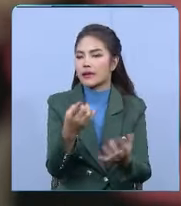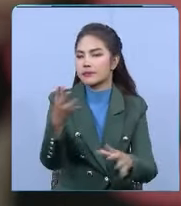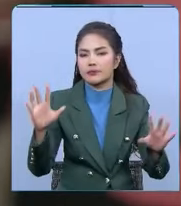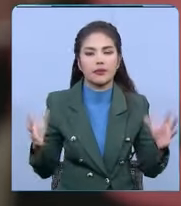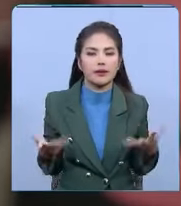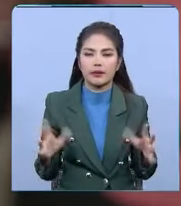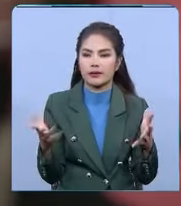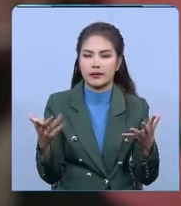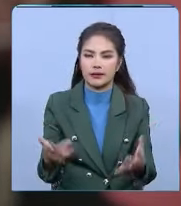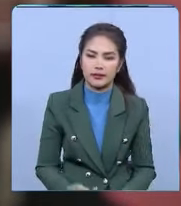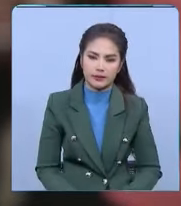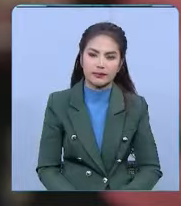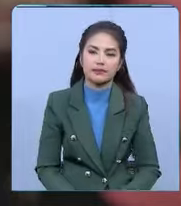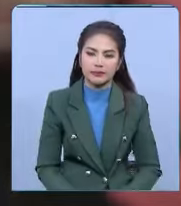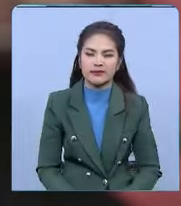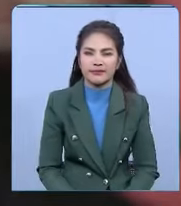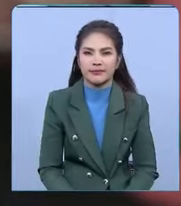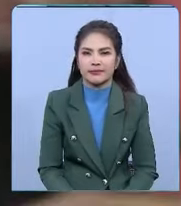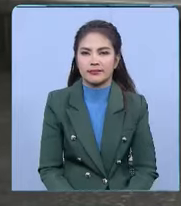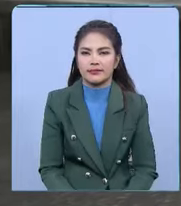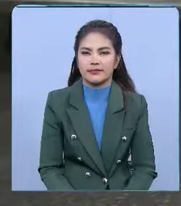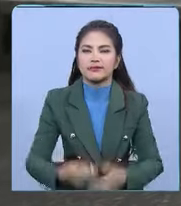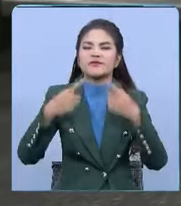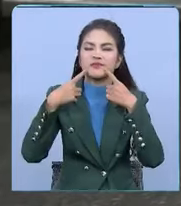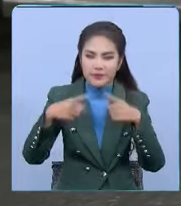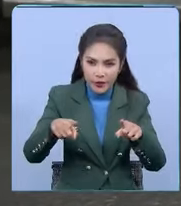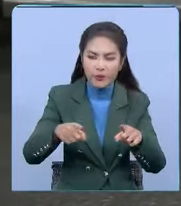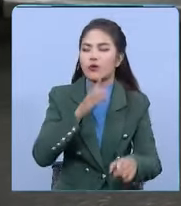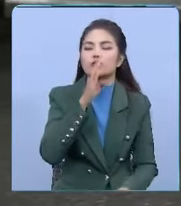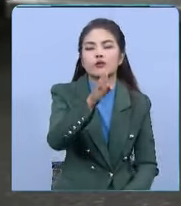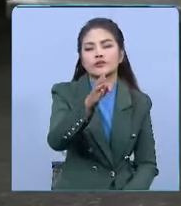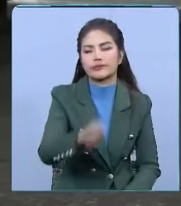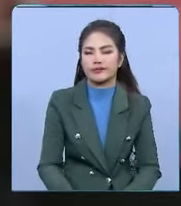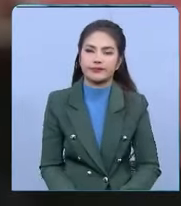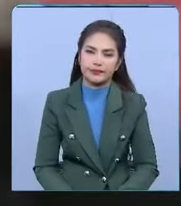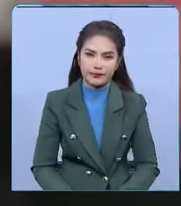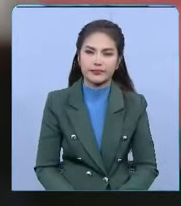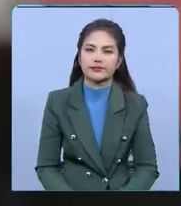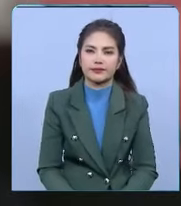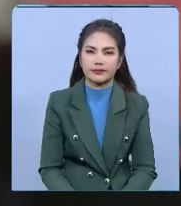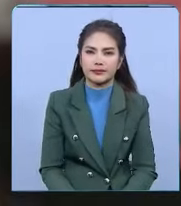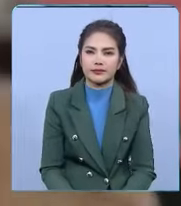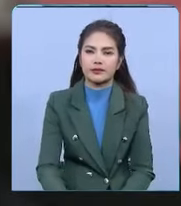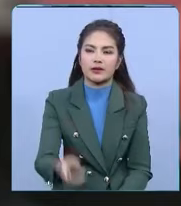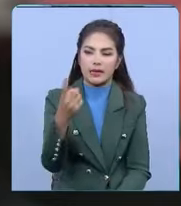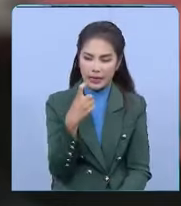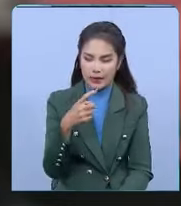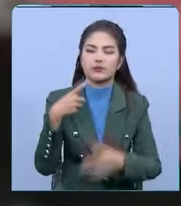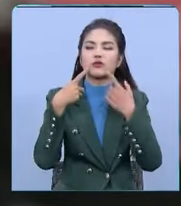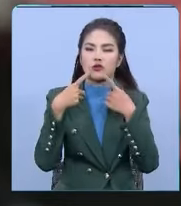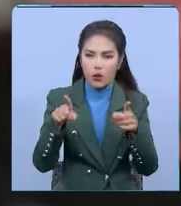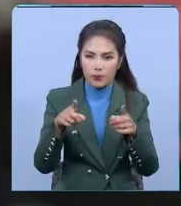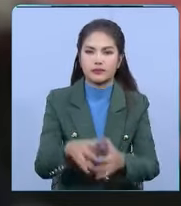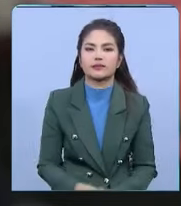างแผนอะไรนะครับ เพราะฉะนั้นสิ่งที่ตอบสื่อไปก็คือเราก็ตอบไปแบบ ตอบไปขณะที่เขาถามผมก็ตอบว่าไม่รู